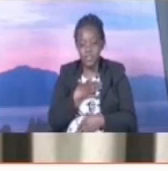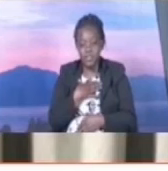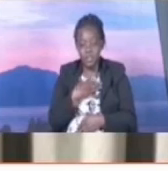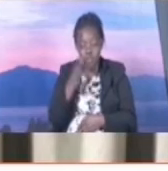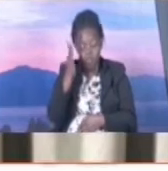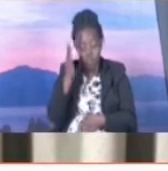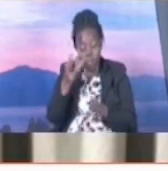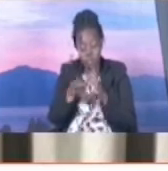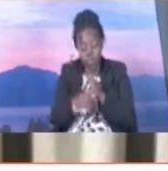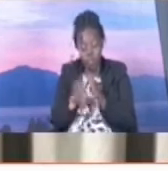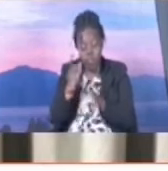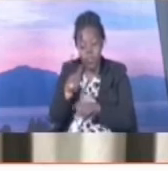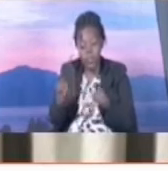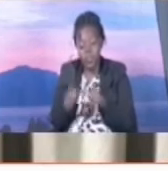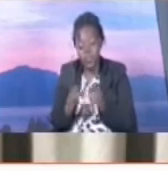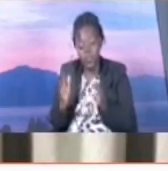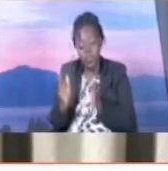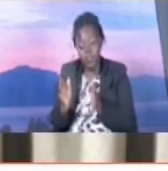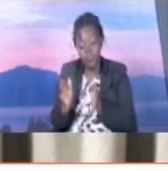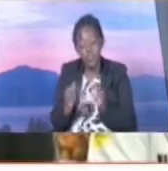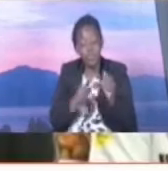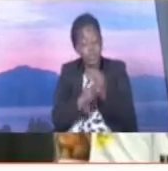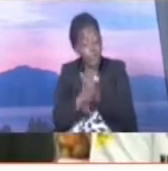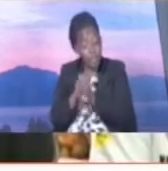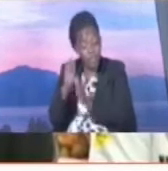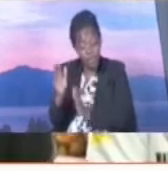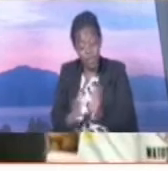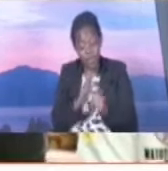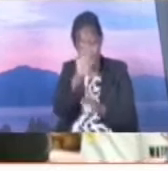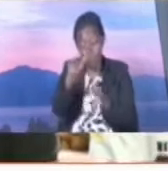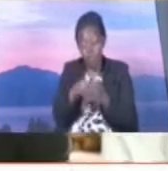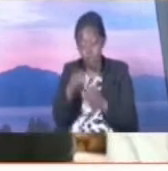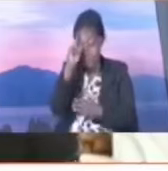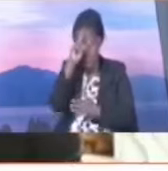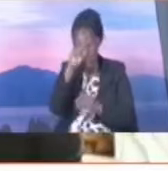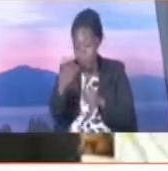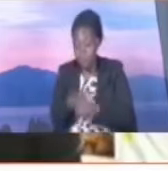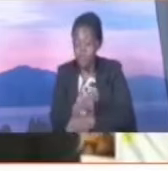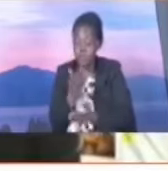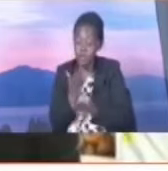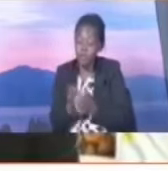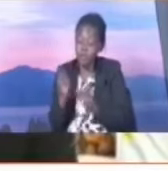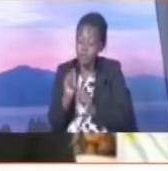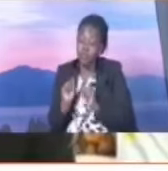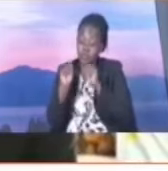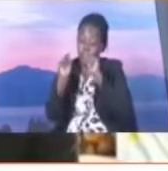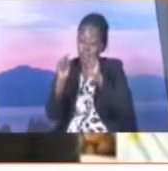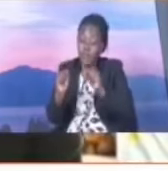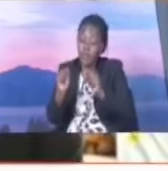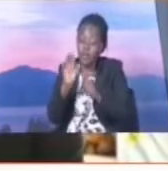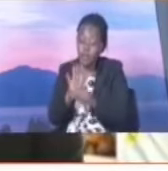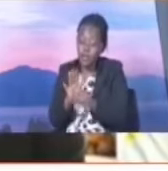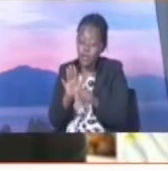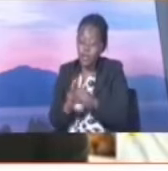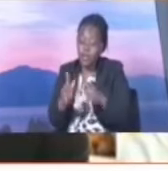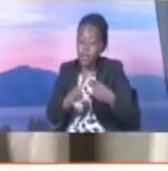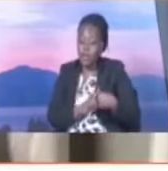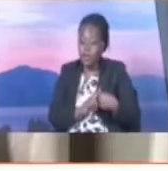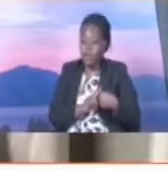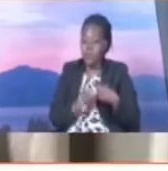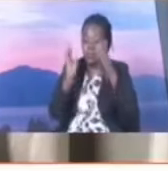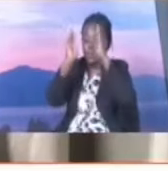eziriyo ne muwagira enteekateeka zonna ez'Obwakabaka. Akoodde abantu okujja mu bungi ku lutikko e Namirembe ku matikkira g'omulundi